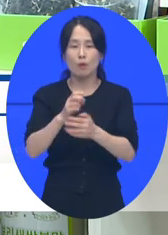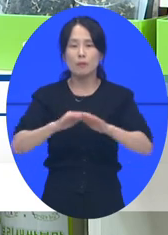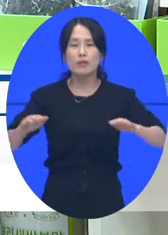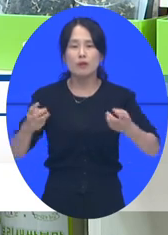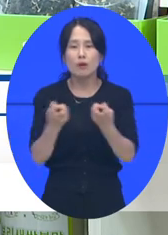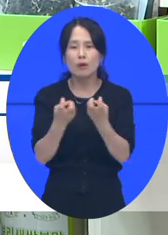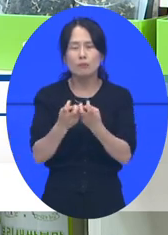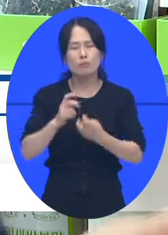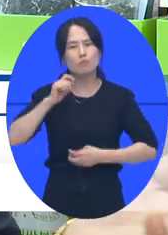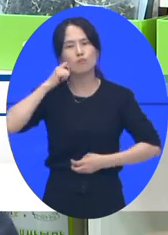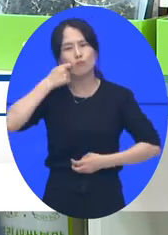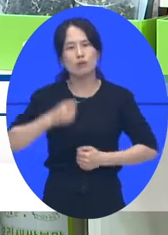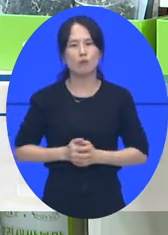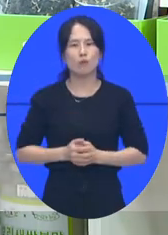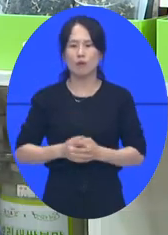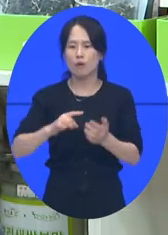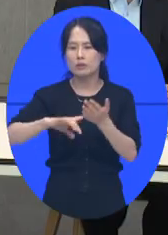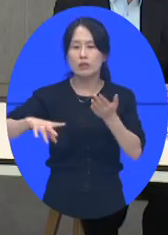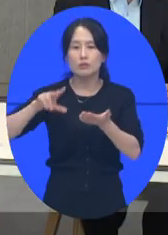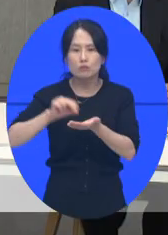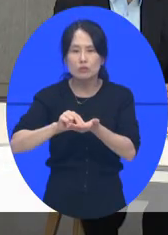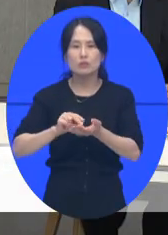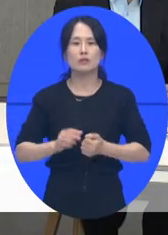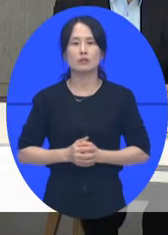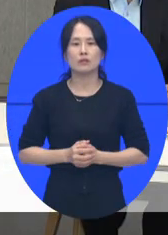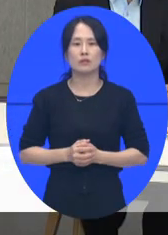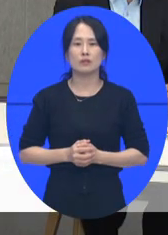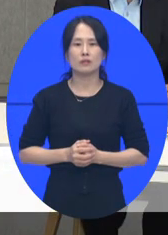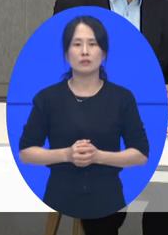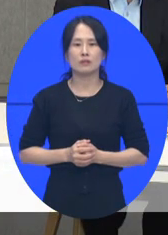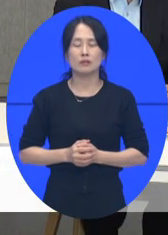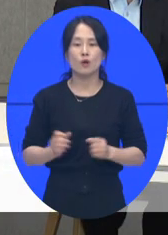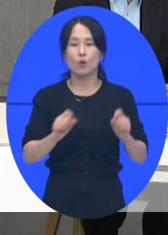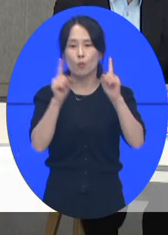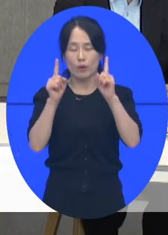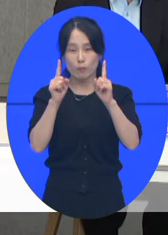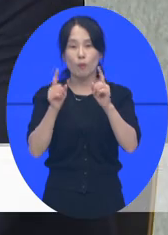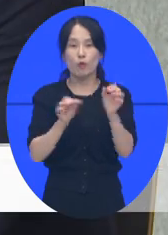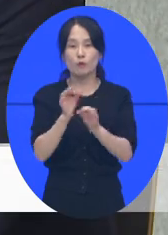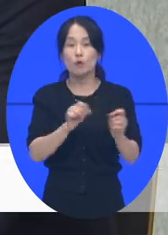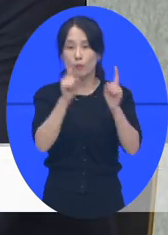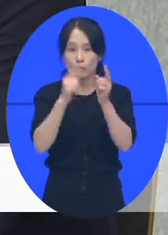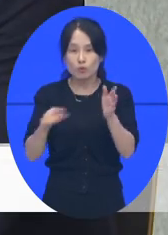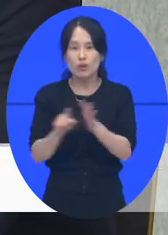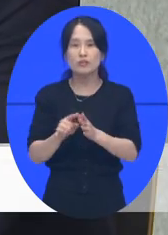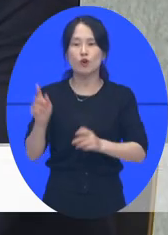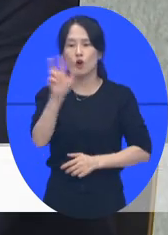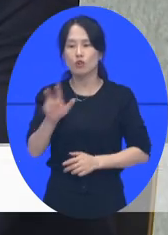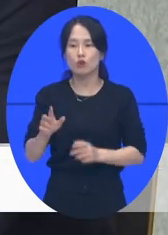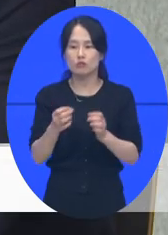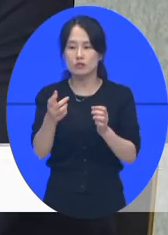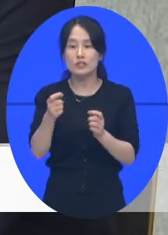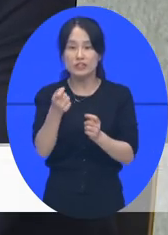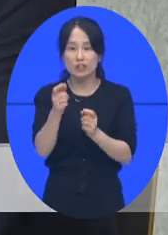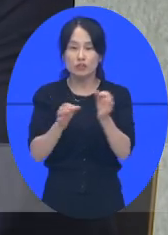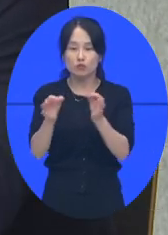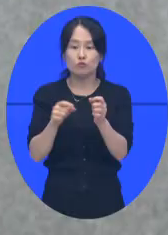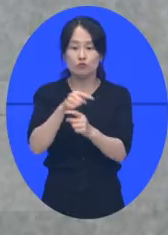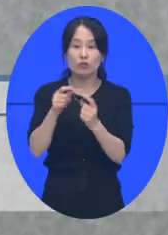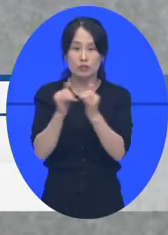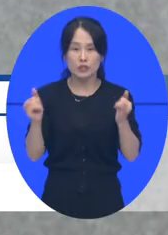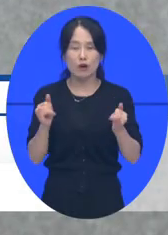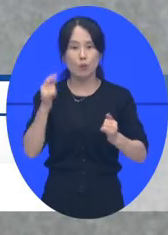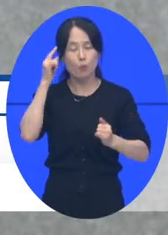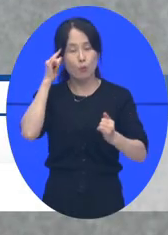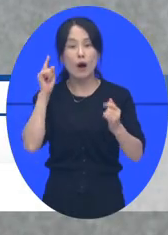많이 어려운 점이 많아요. 뭐 세금 문제라든가. 경기도가 민생경제를 살리기 위해 전국 소상공인들과 머리를 맞댔습니다.